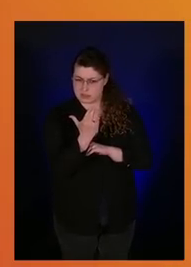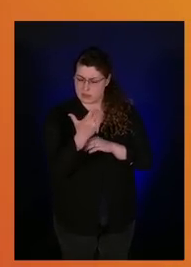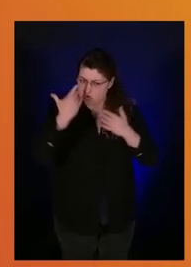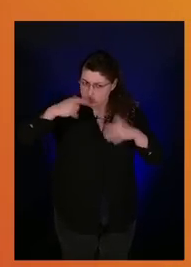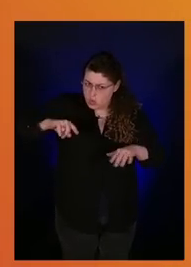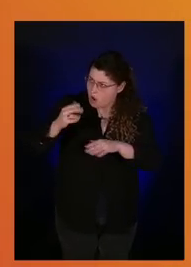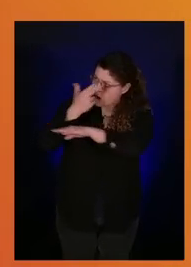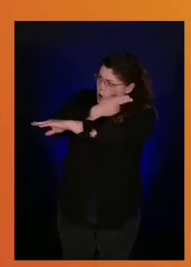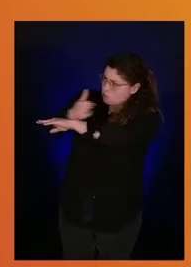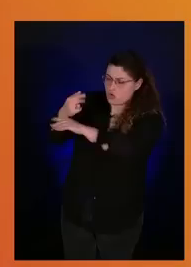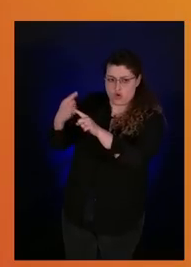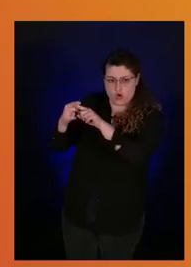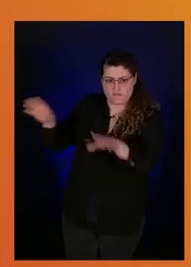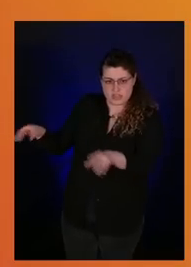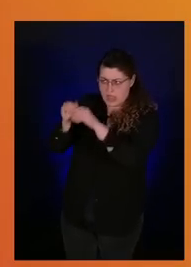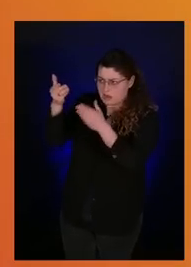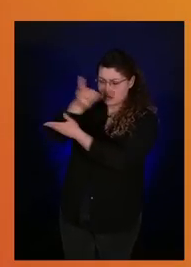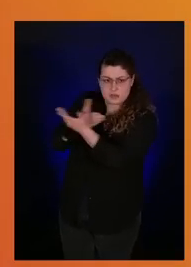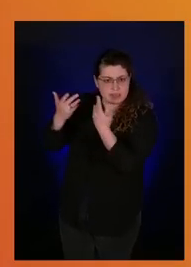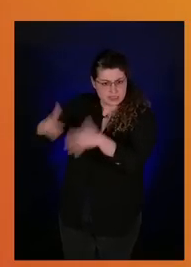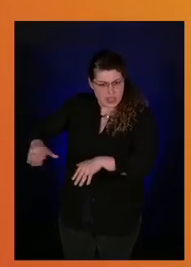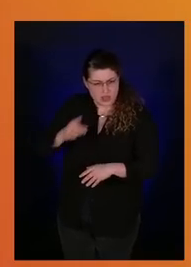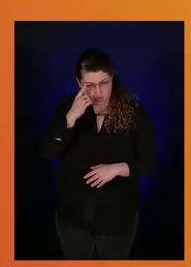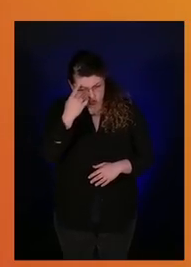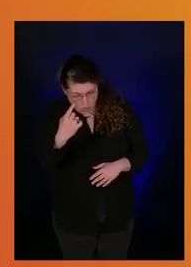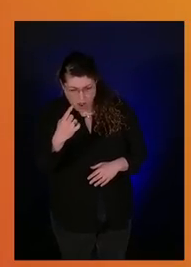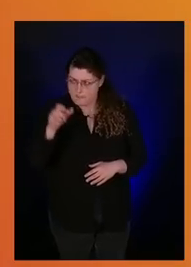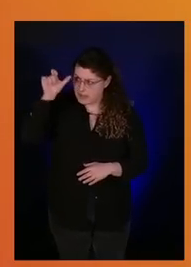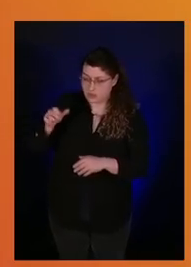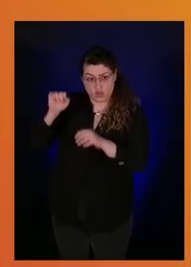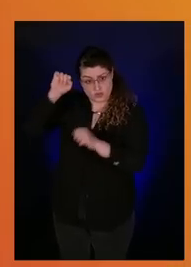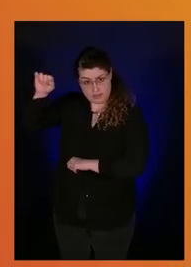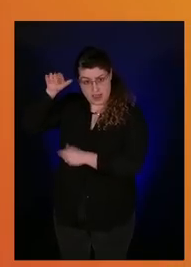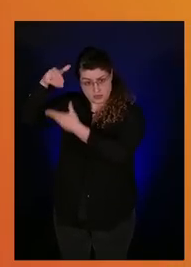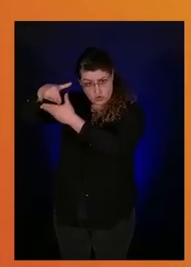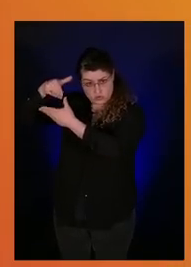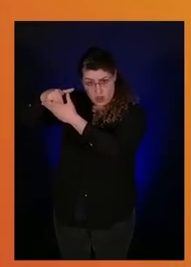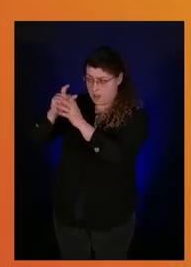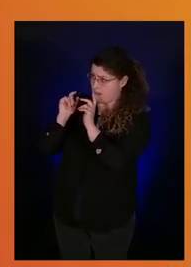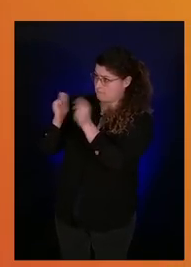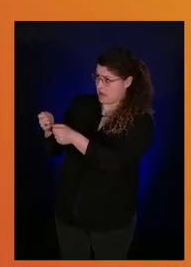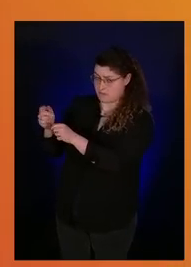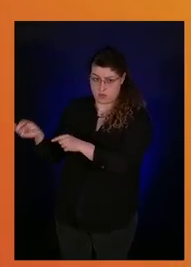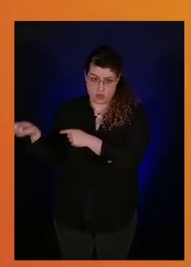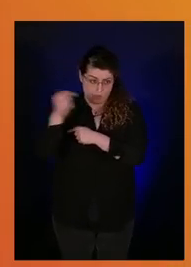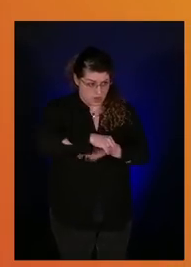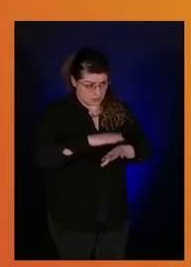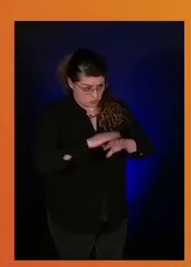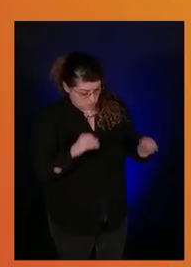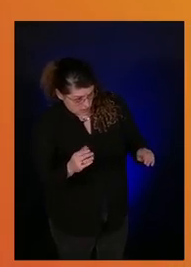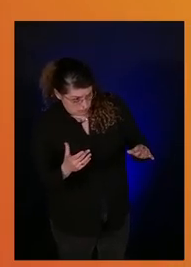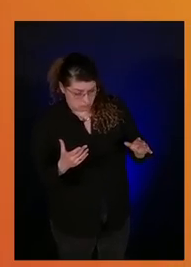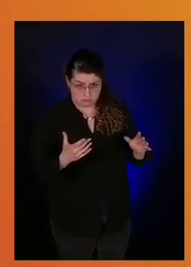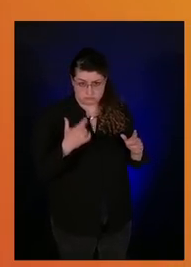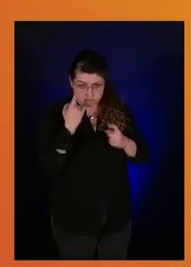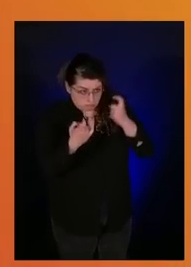compris en bureau confédéral. Je crois même qu'il y a une camarade du bureau confédéral qui a été désignée pour justement créer les conditions d'aide